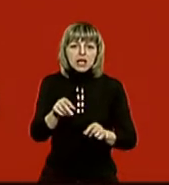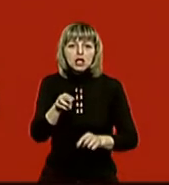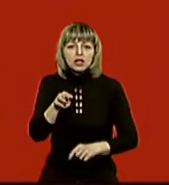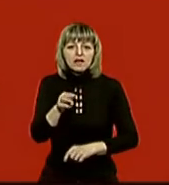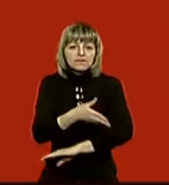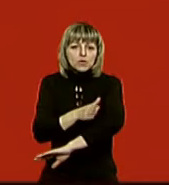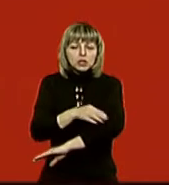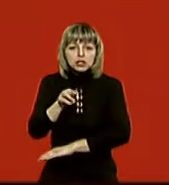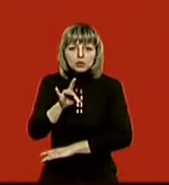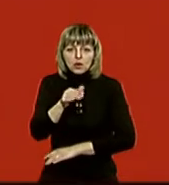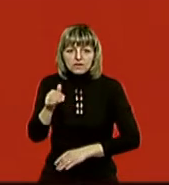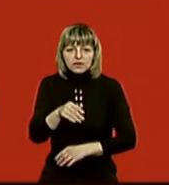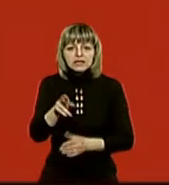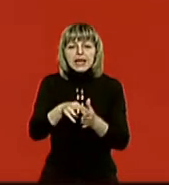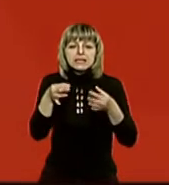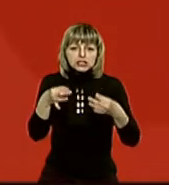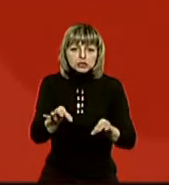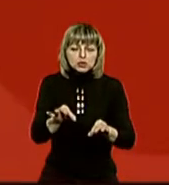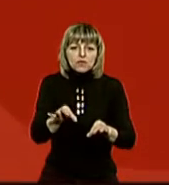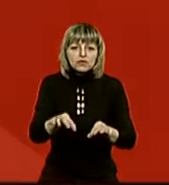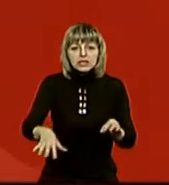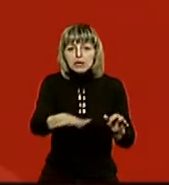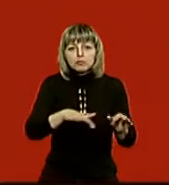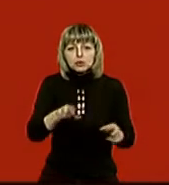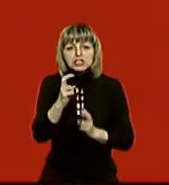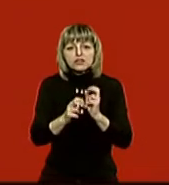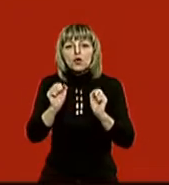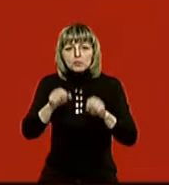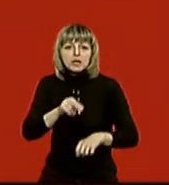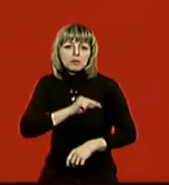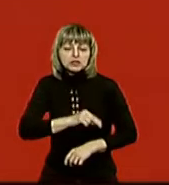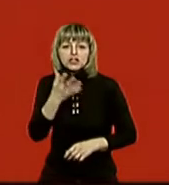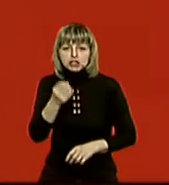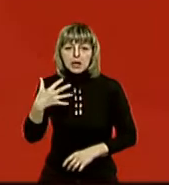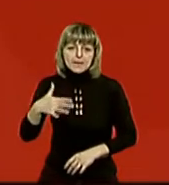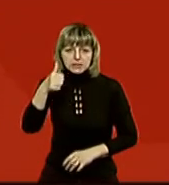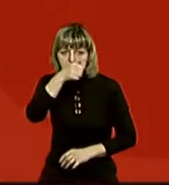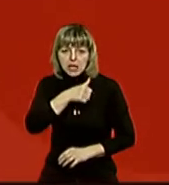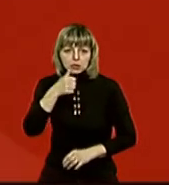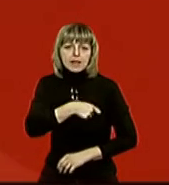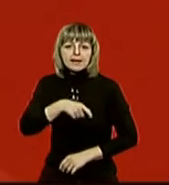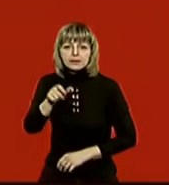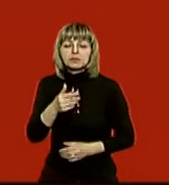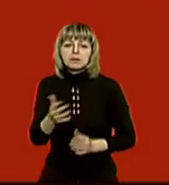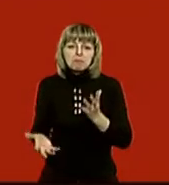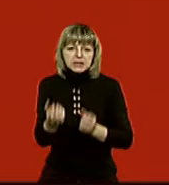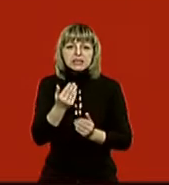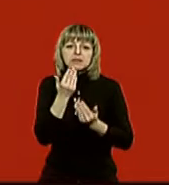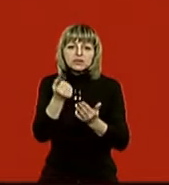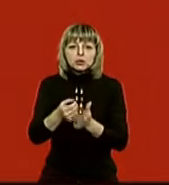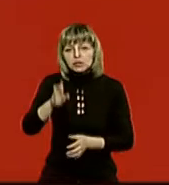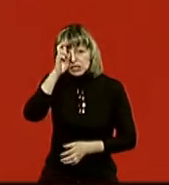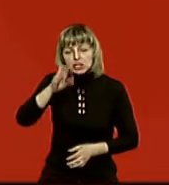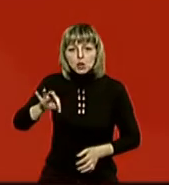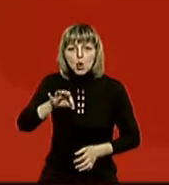на ліцензованих площах даний завод міг би працювати ще 50 років. Депутати підтримали звернення до Державної